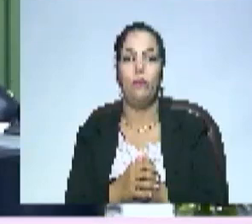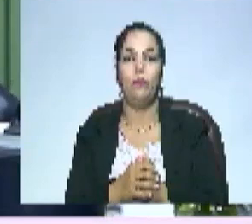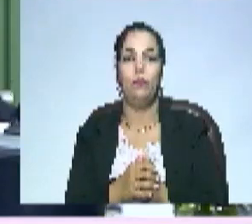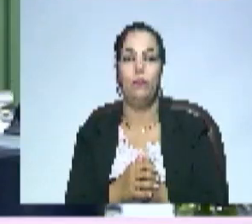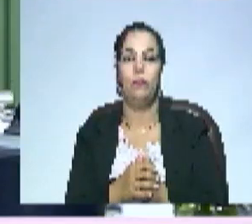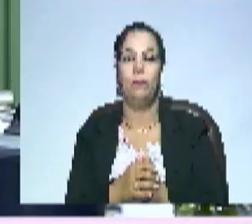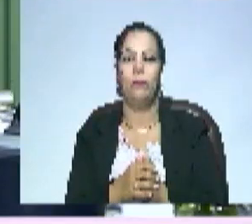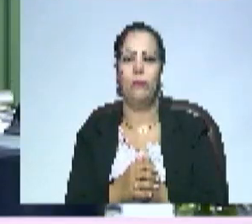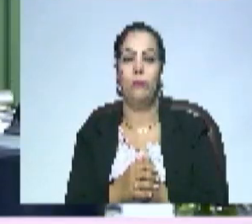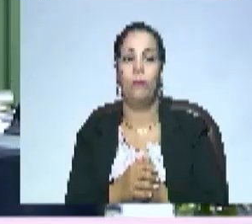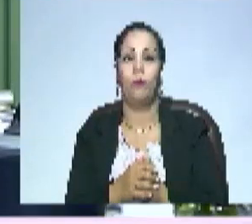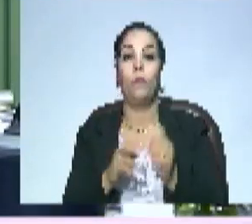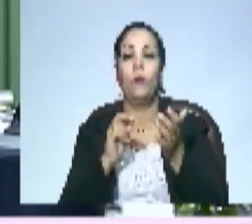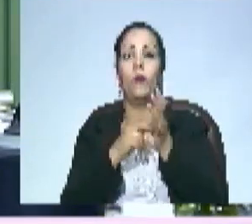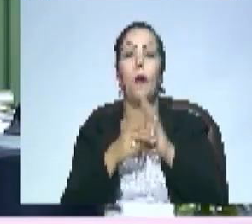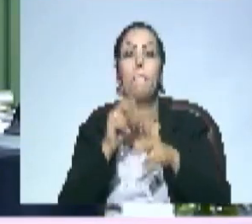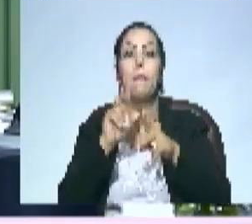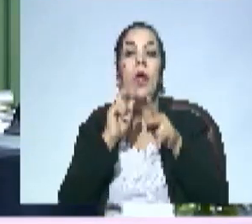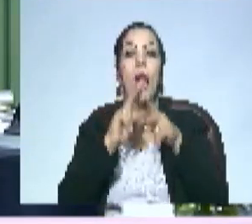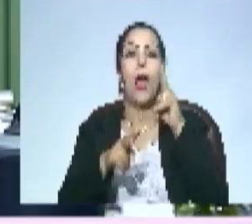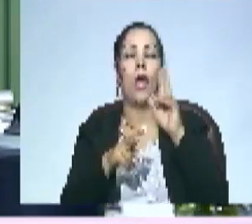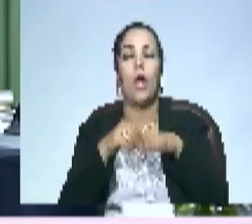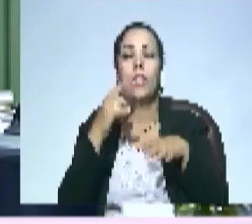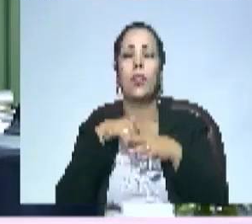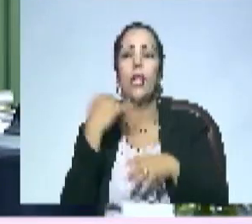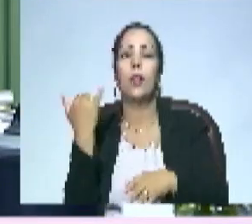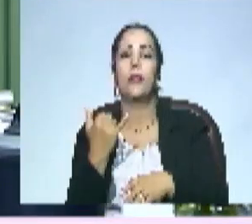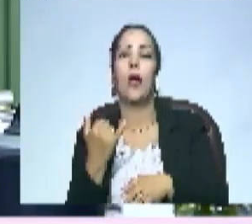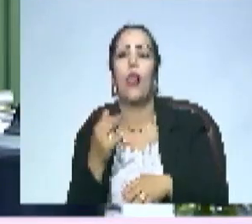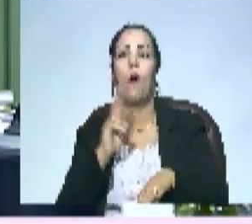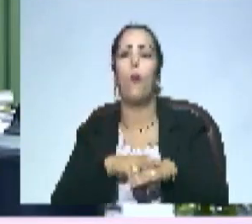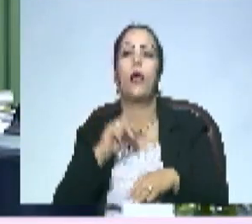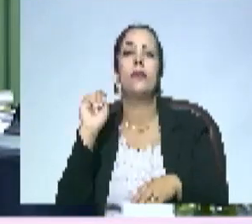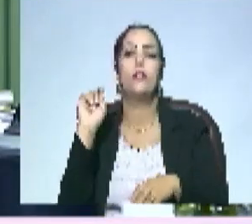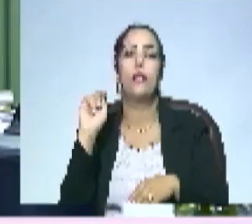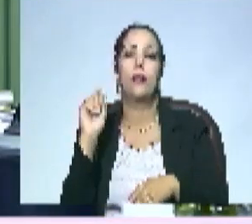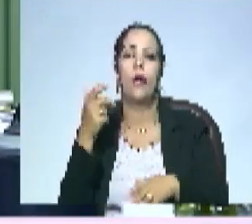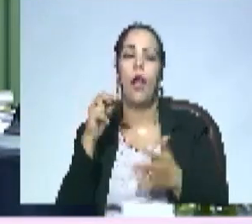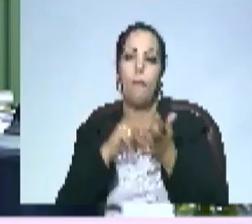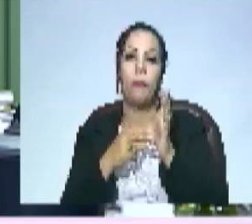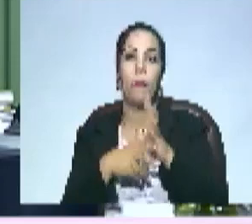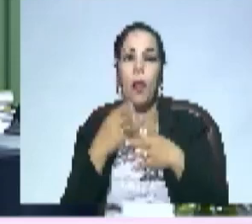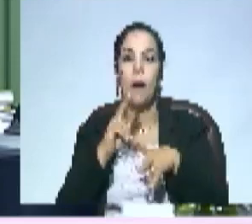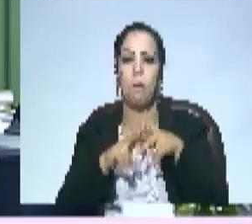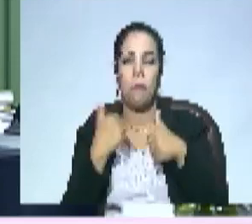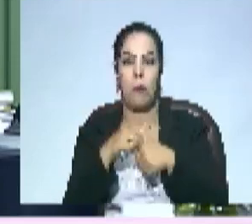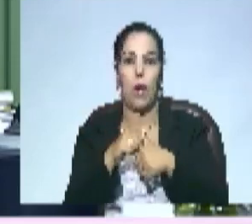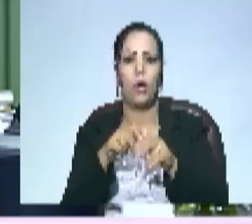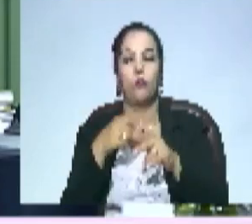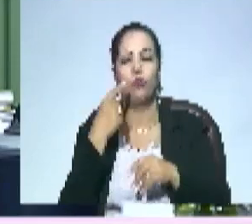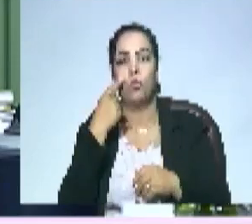كده فدي من الحاجات اللي هي هي سهله وسريعه هناخد بقيه الحاجات